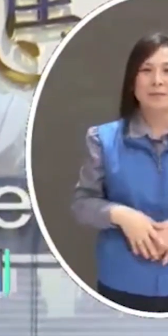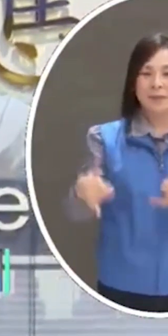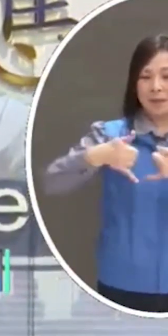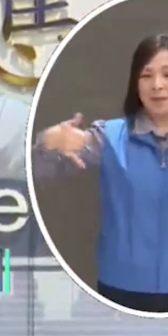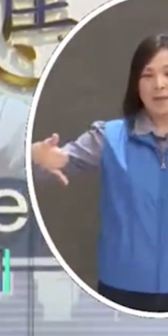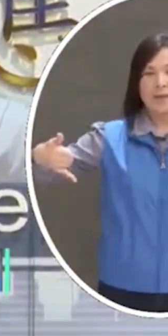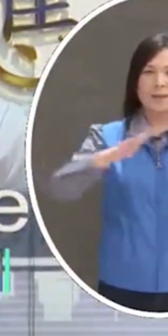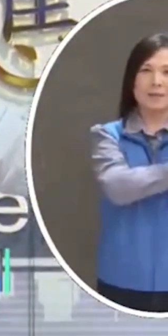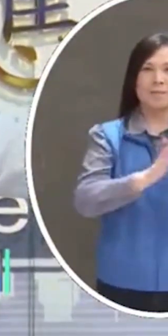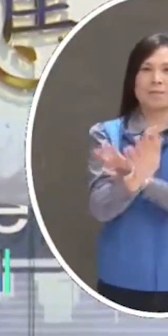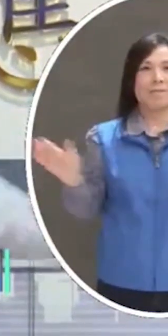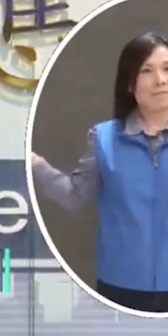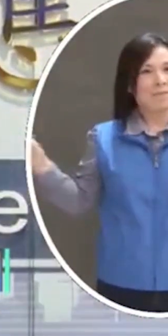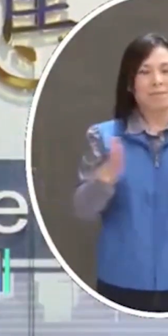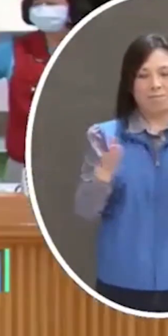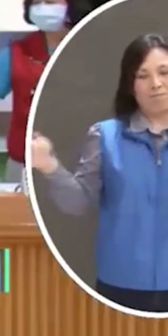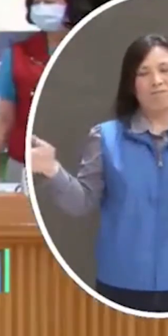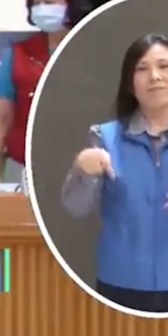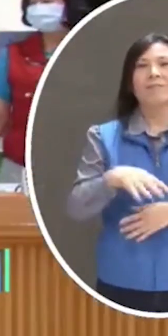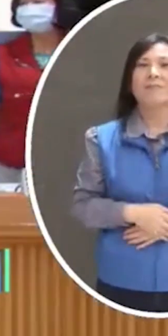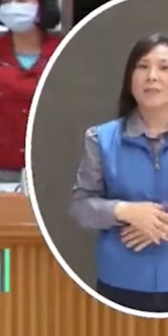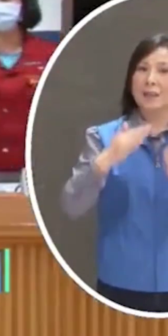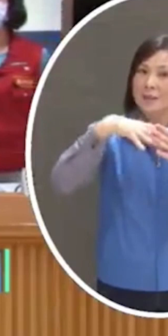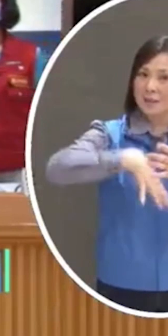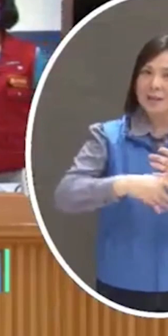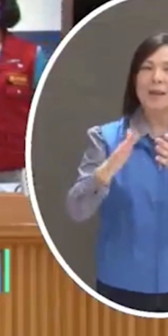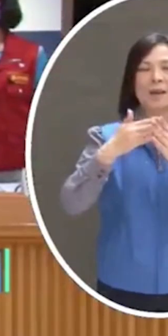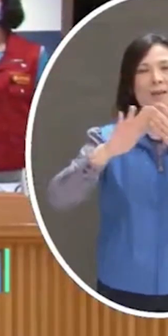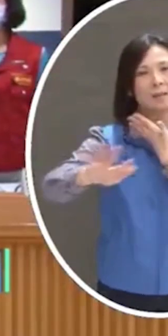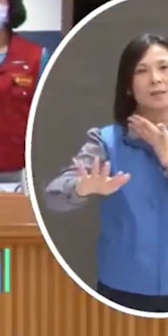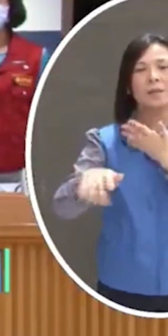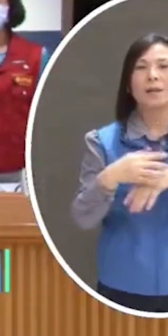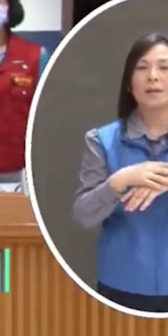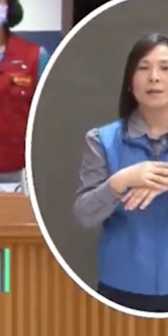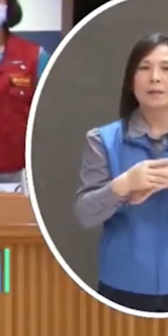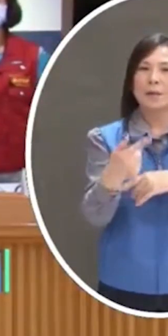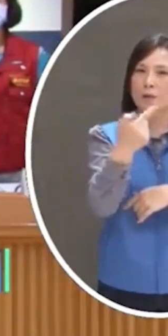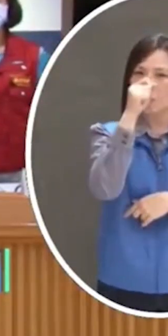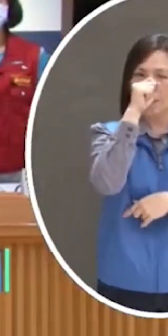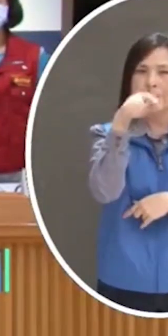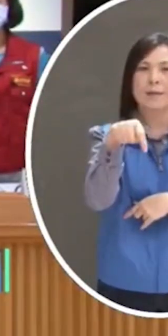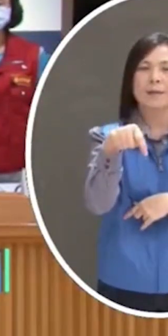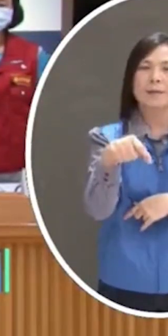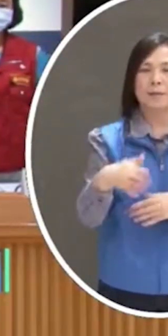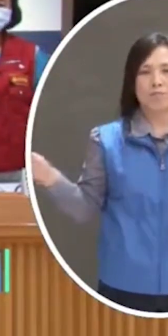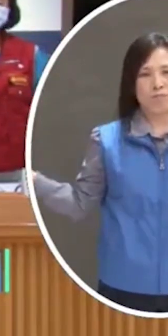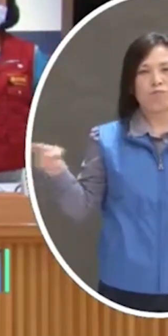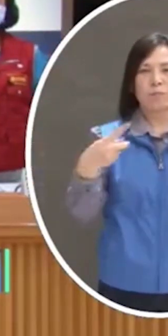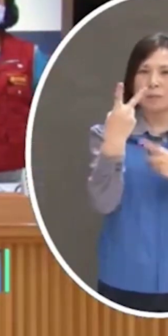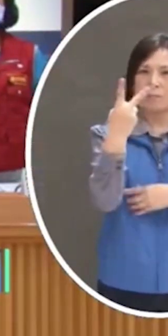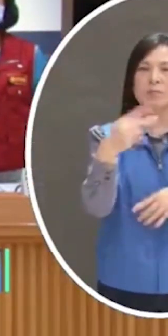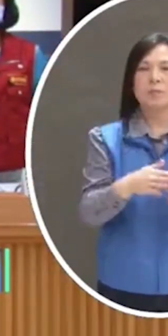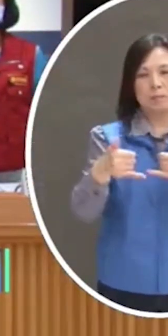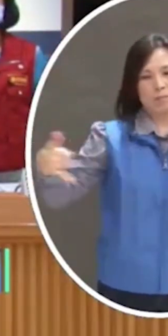两只手臂张开的距离。不管你在室内在室外，原则尽量保持这样的距离，